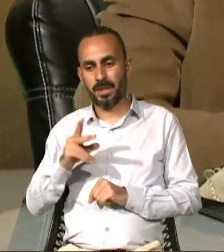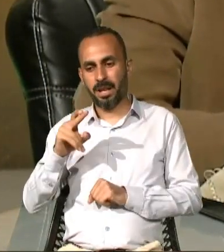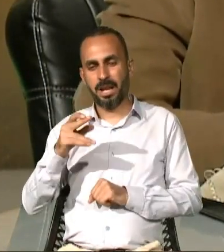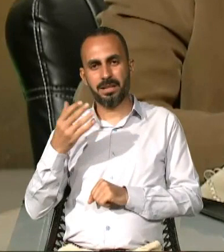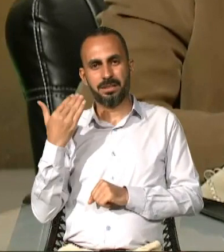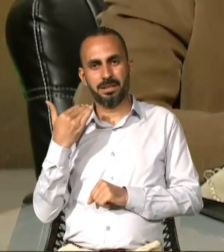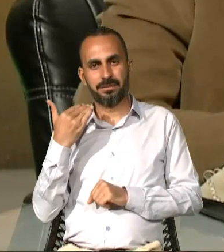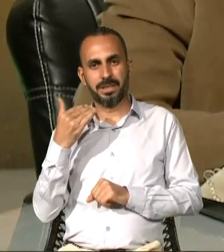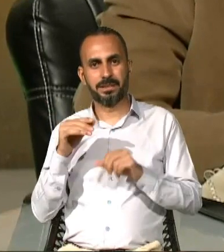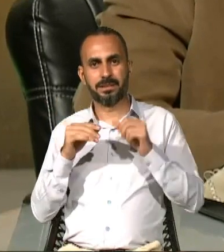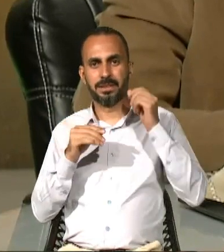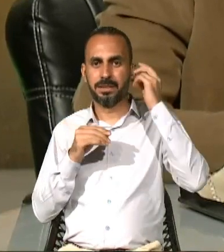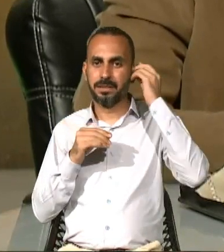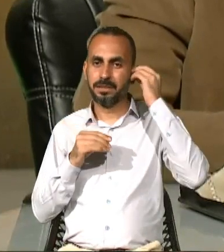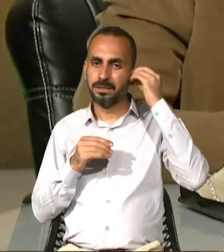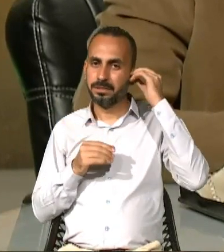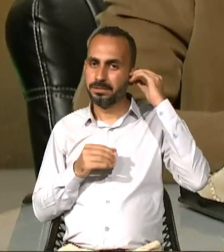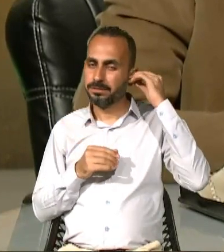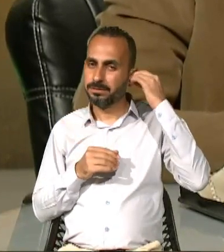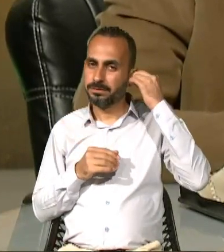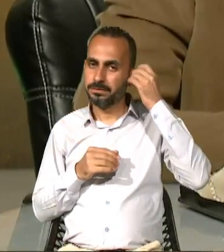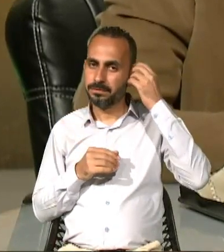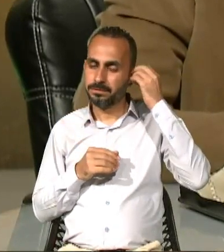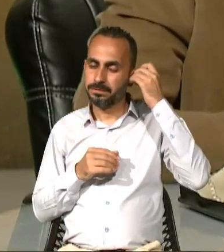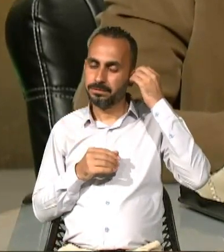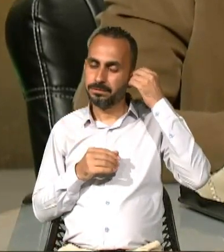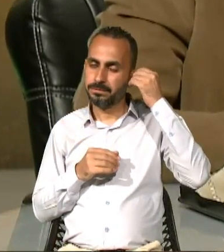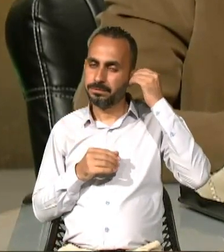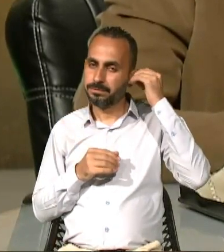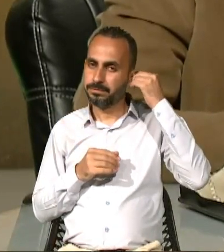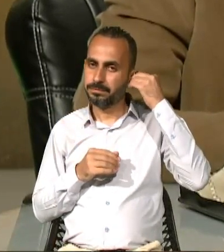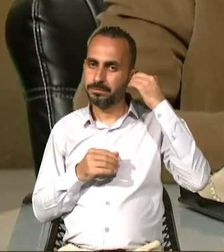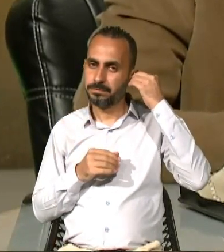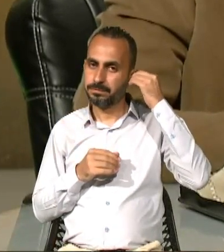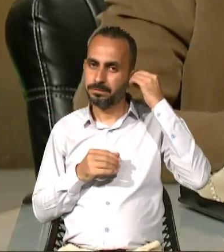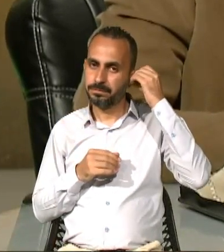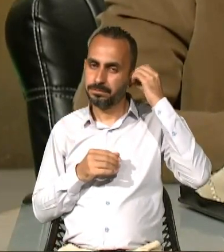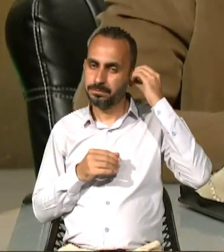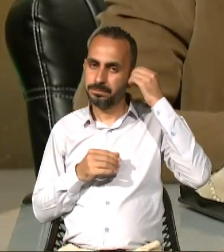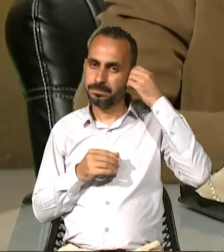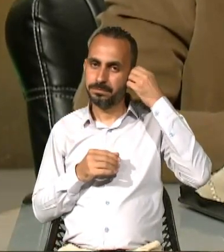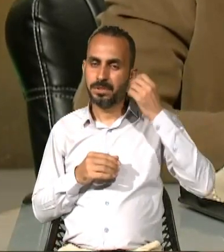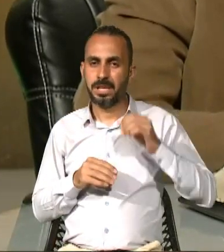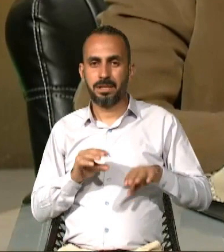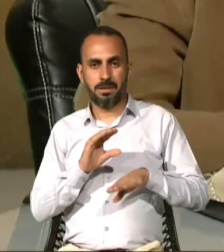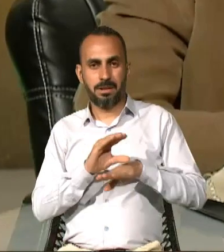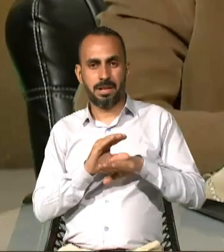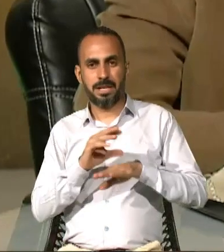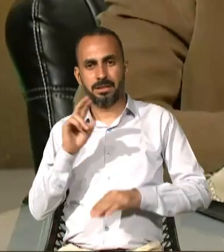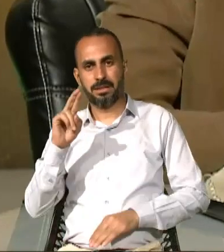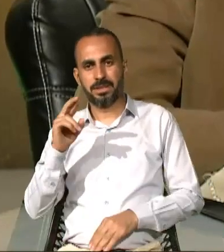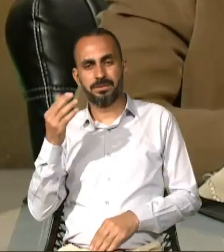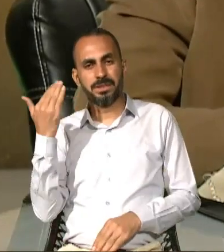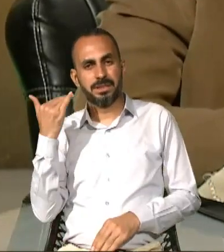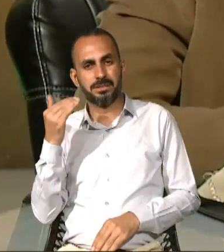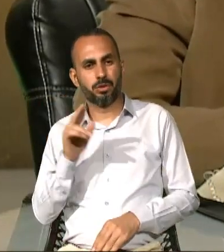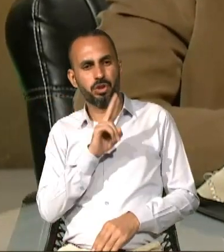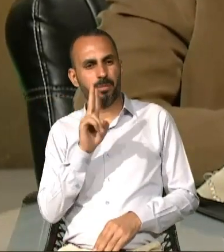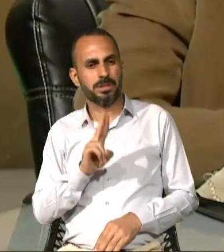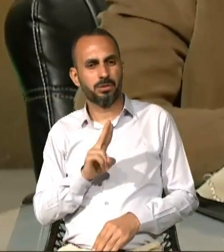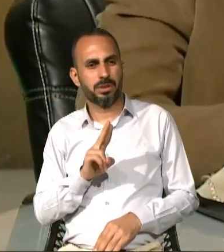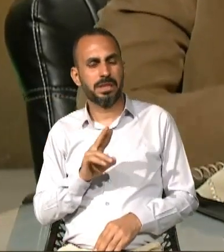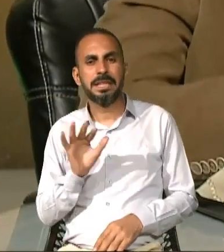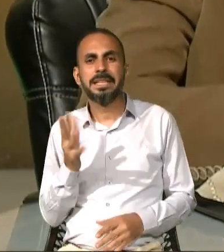ما هو موضوع، ايه الموضوع اللي شغلك وايه الموضوع اللي ربكك ورابط العالم. وكنت بتكلم عن